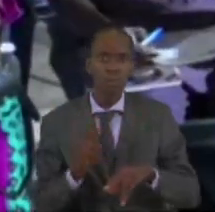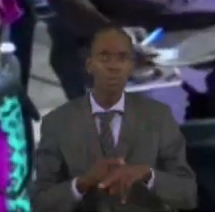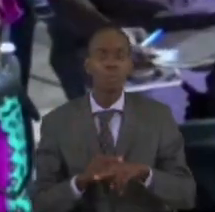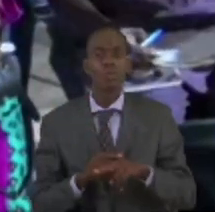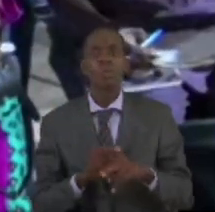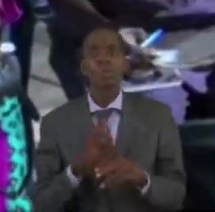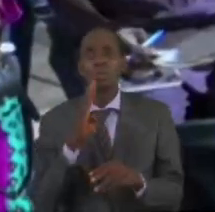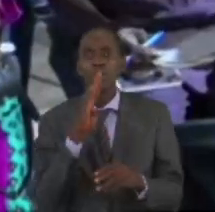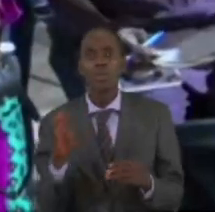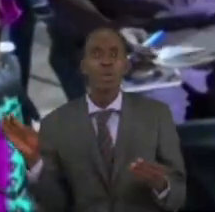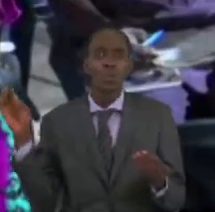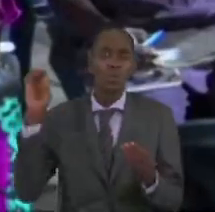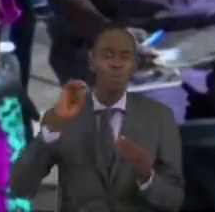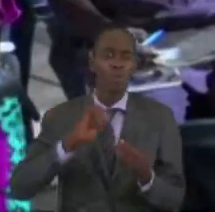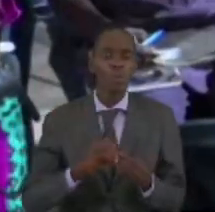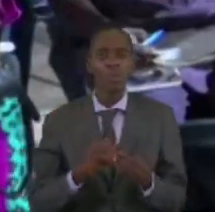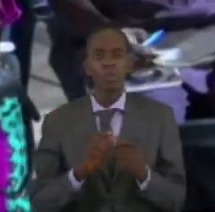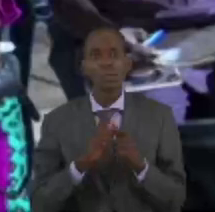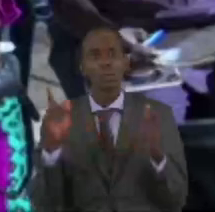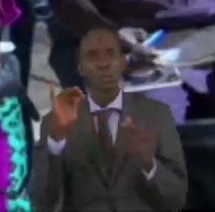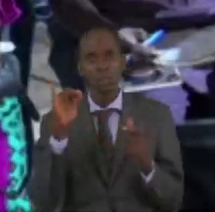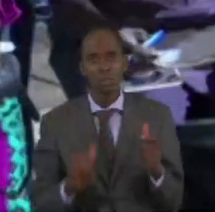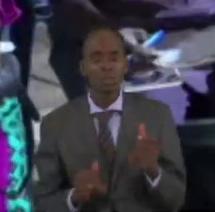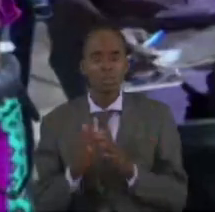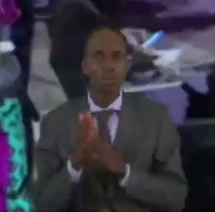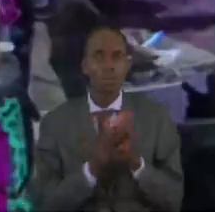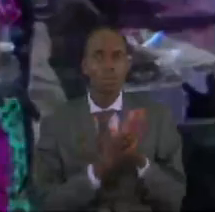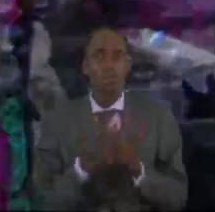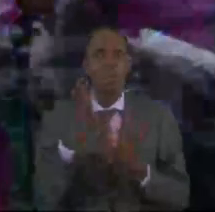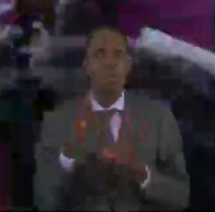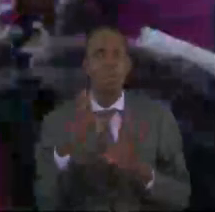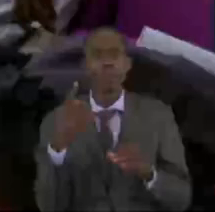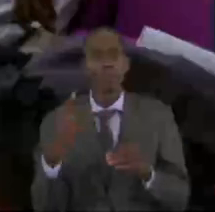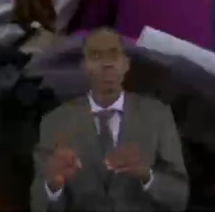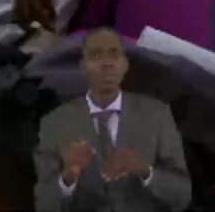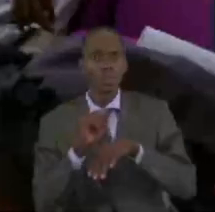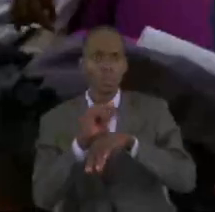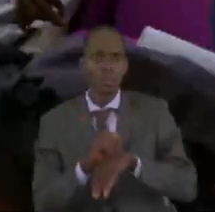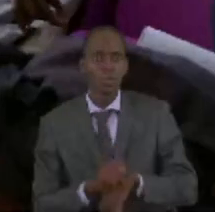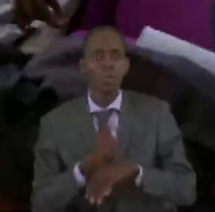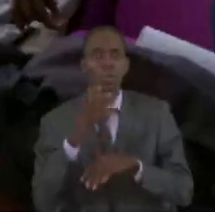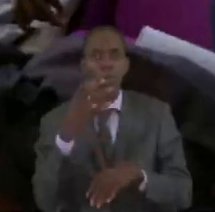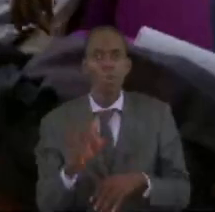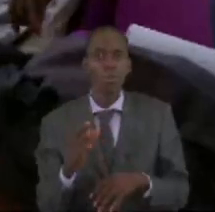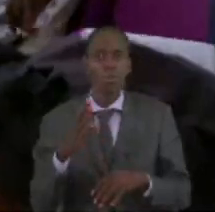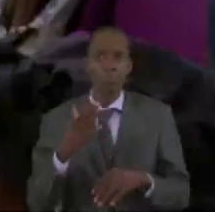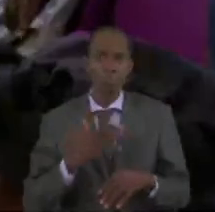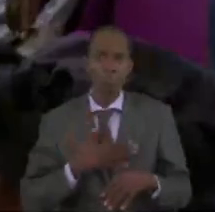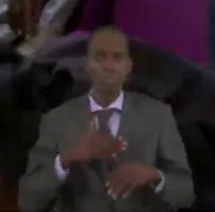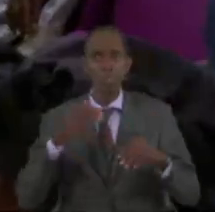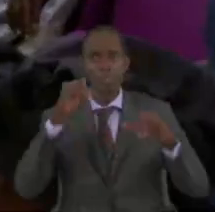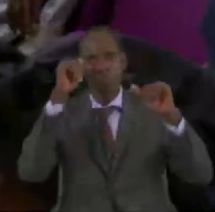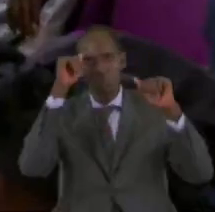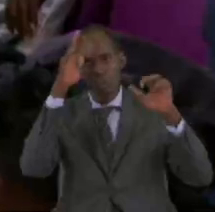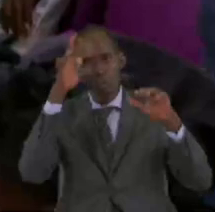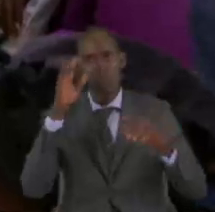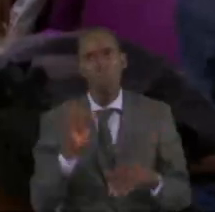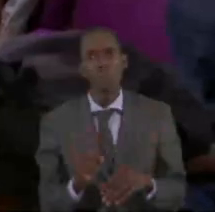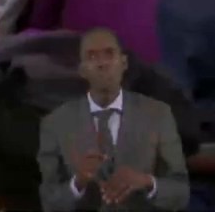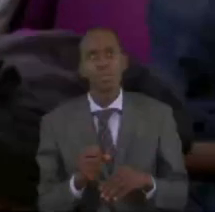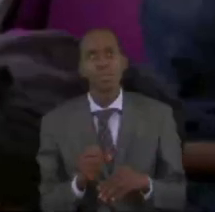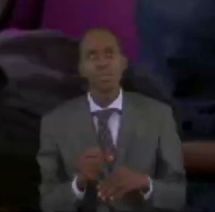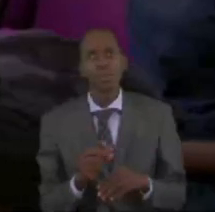et comment j'étais plus avancé dans le judaïsme que beaucoup de ceux de mon âge et de ma nation, étant animé d'un zèle excessif pour les traditions